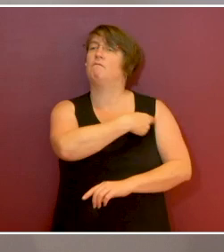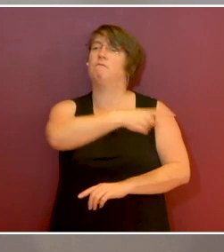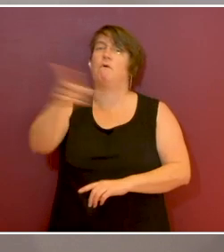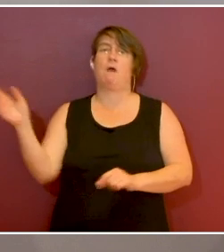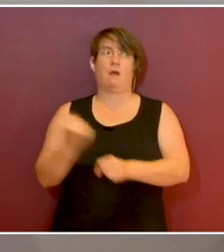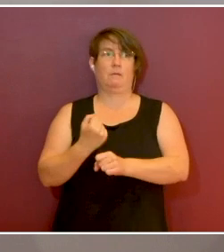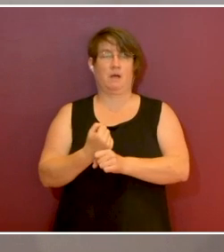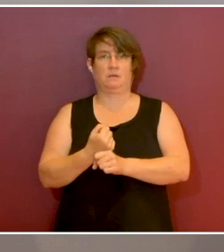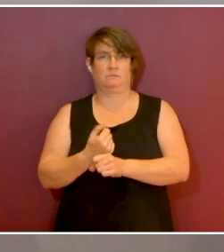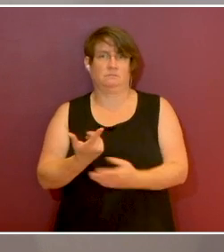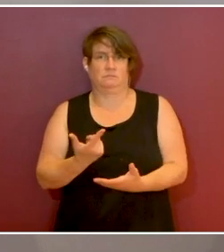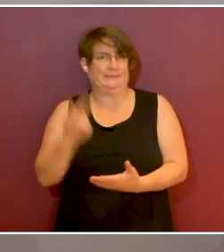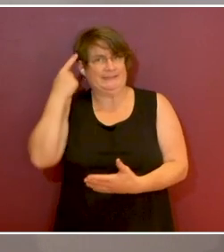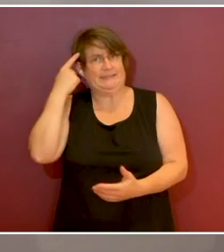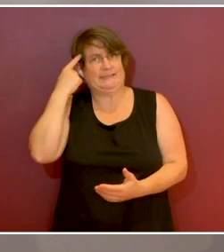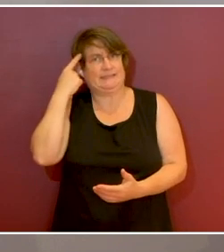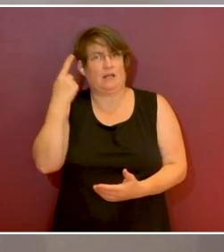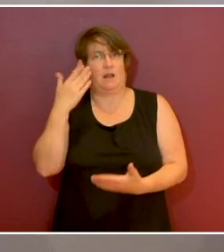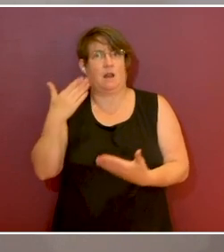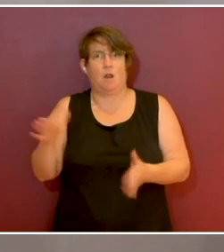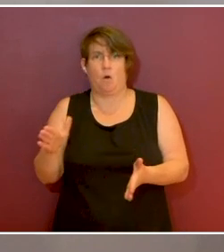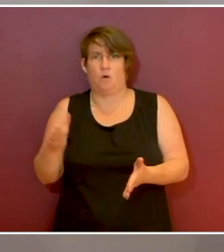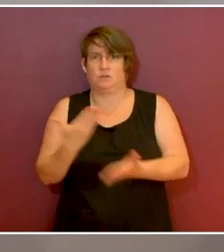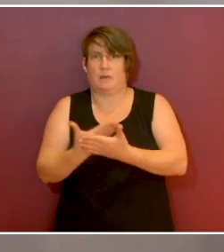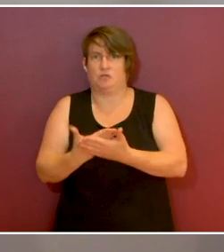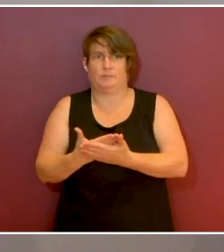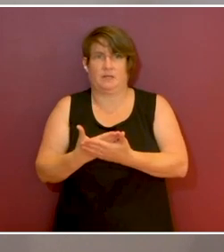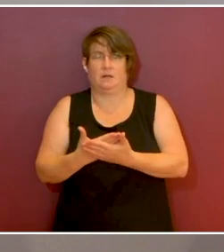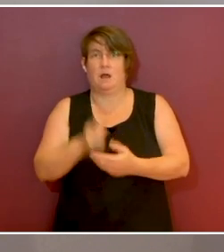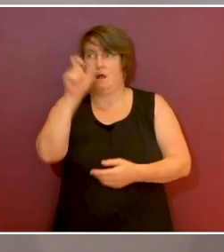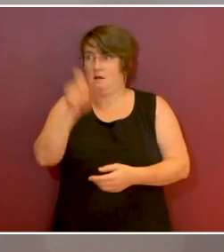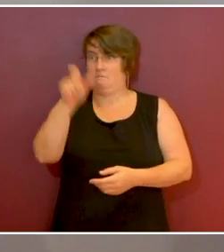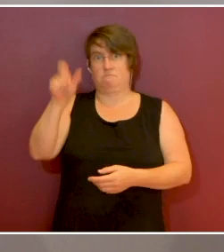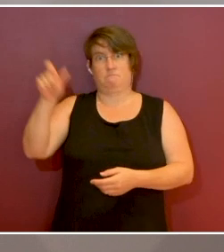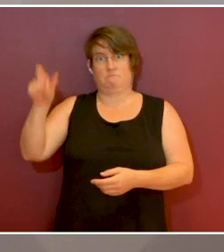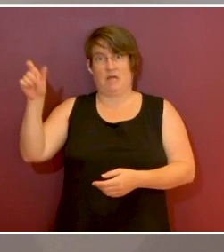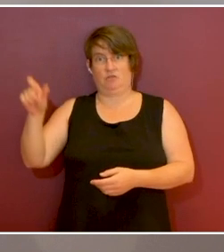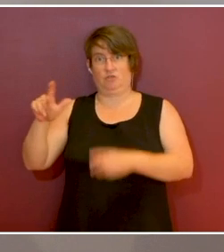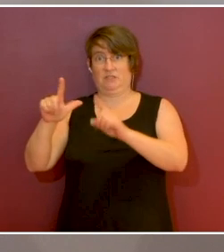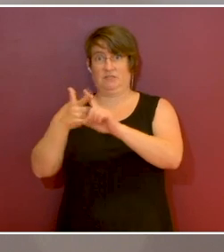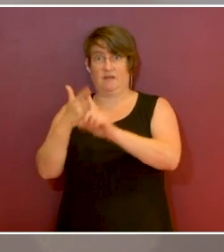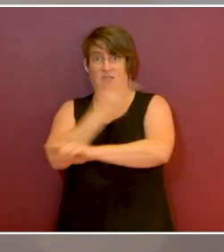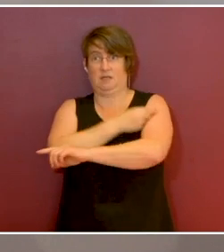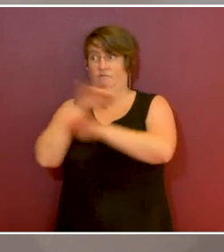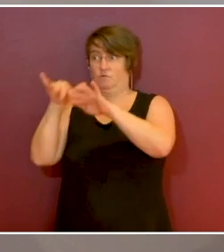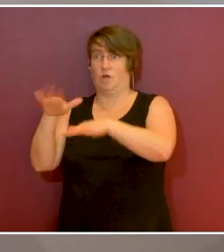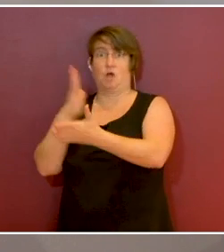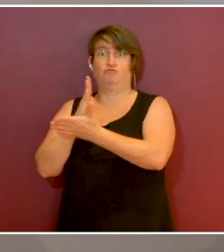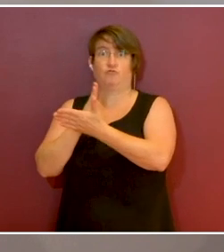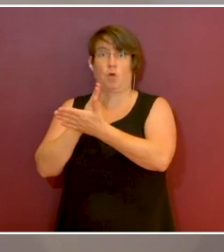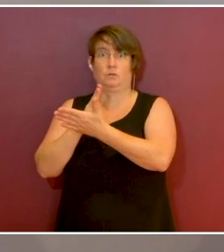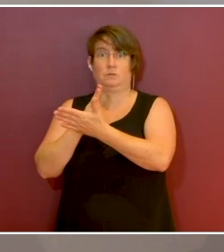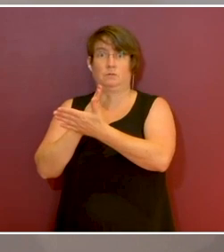bei Menschen, die möglicherweise nach der Zweitimpfung bereits eine sehr gute Immunantwort aufgebaut haben. Und deshalb muss man das